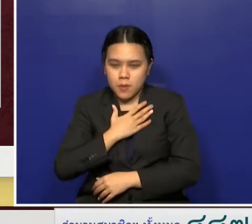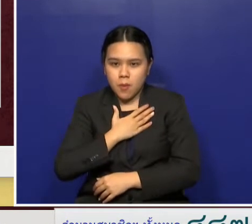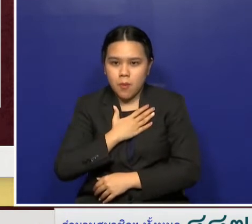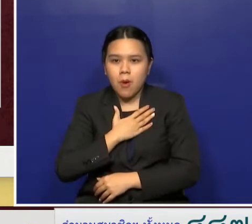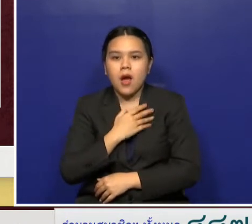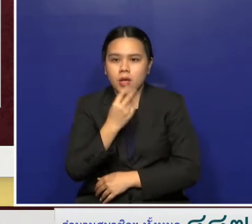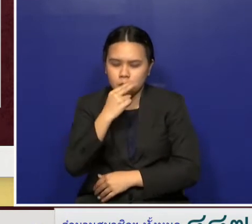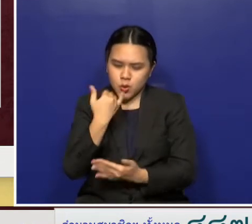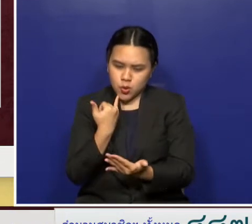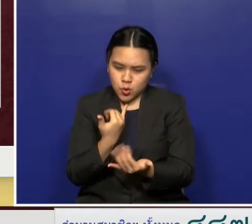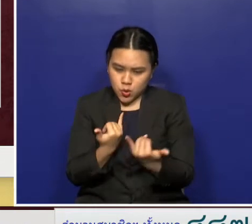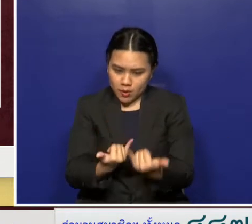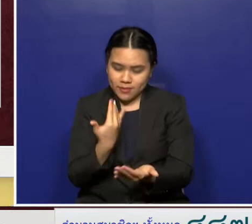soon